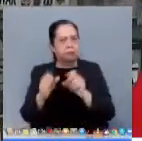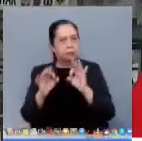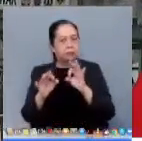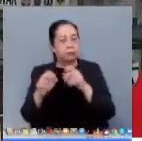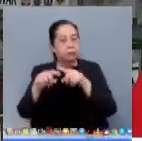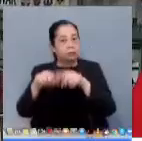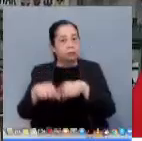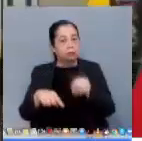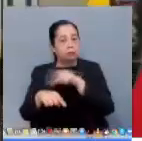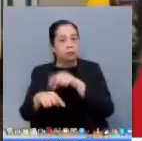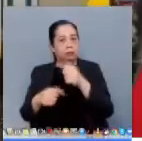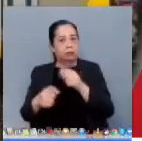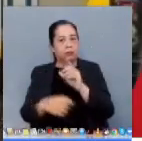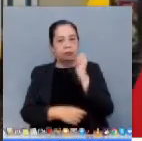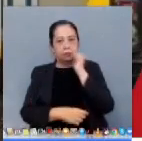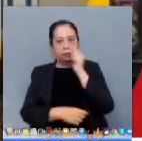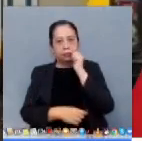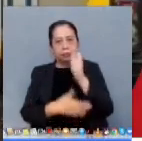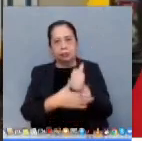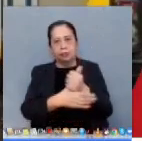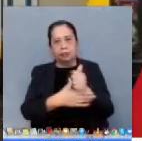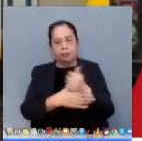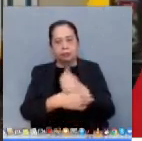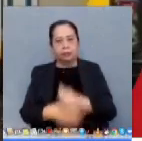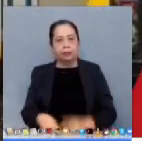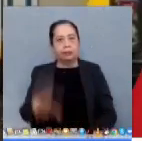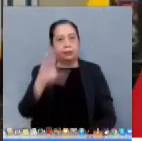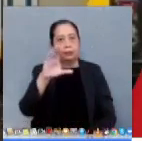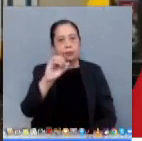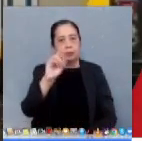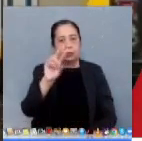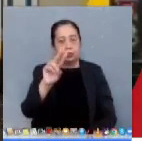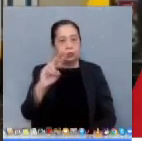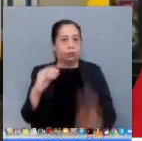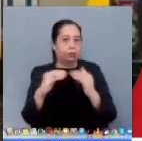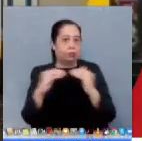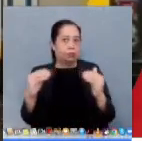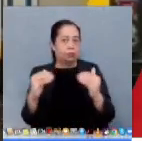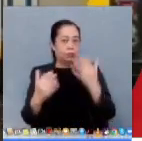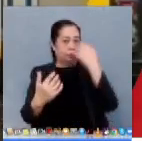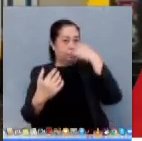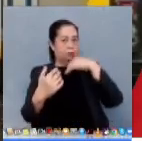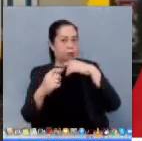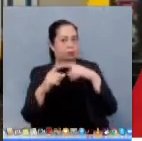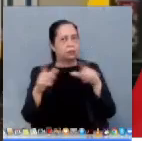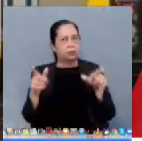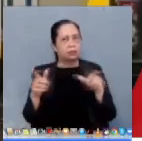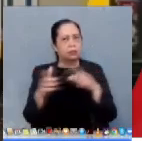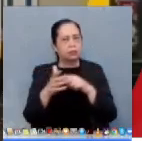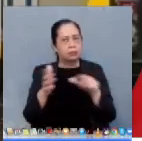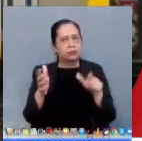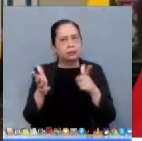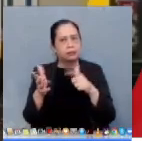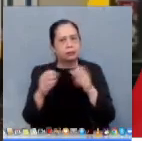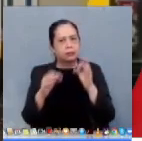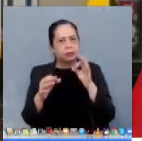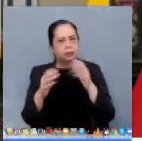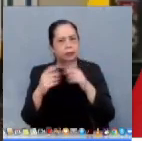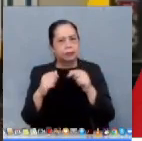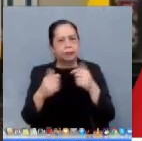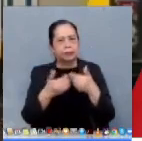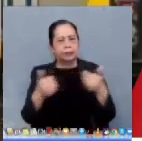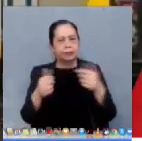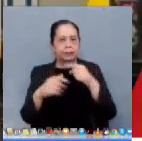kanilang daily average. The CO2 level is very much affected or influenced by several factors.